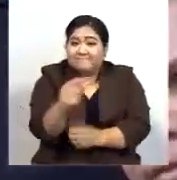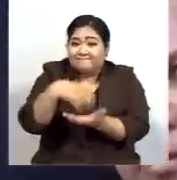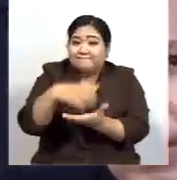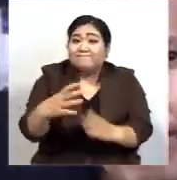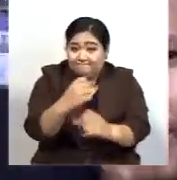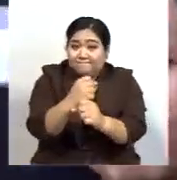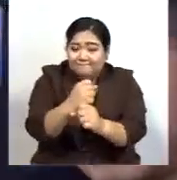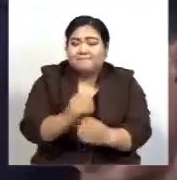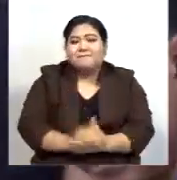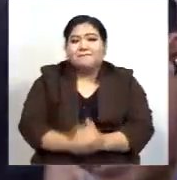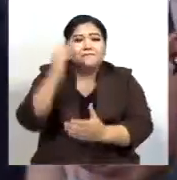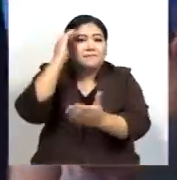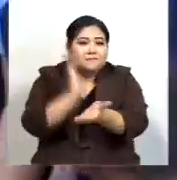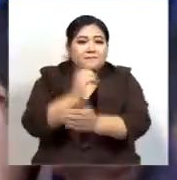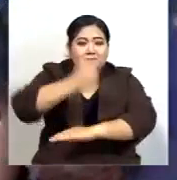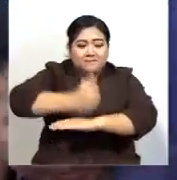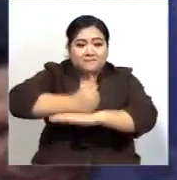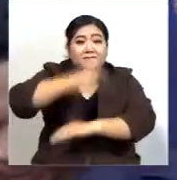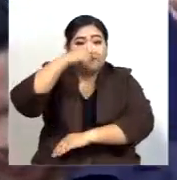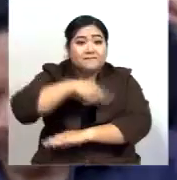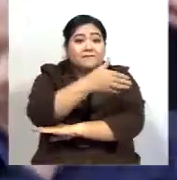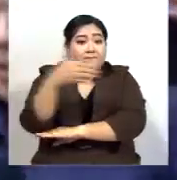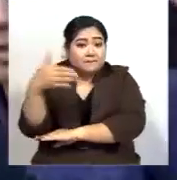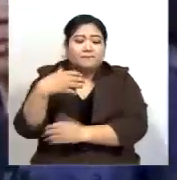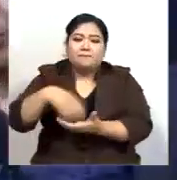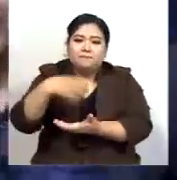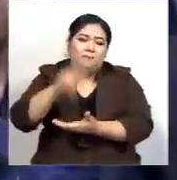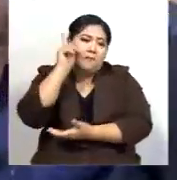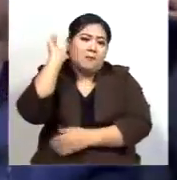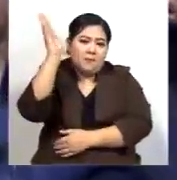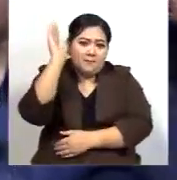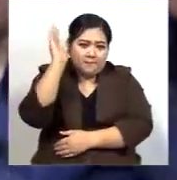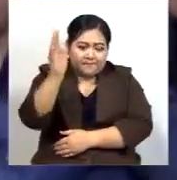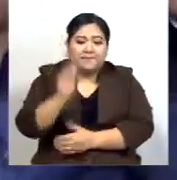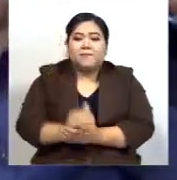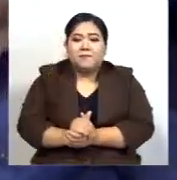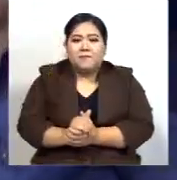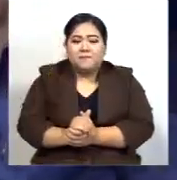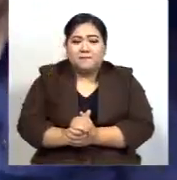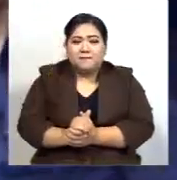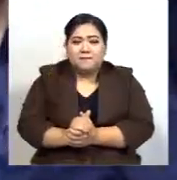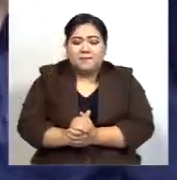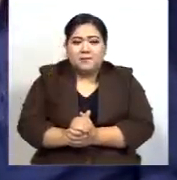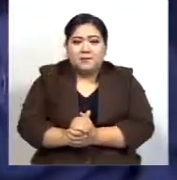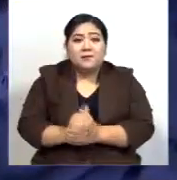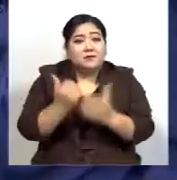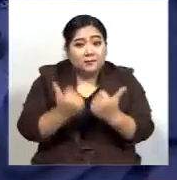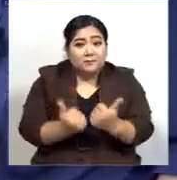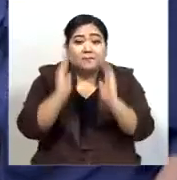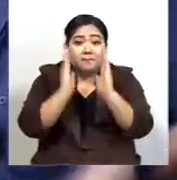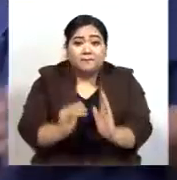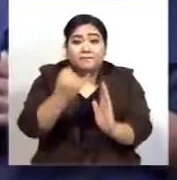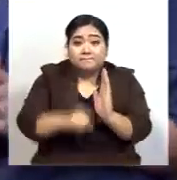คะว่าทางผู้บัญชาการตำรวจแห่งชาติได้แถลงยังไงบ้างนะคะเบื้องต้นนะคะเป็นผู้ต้องหา